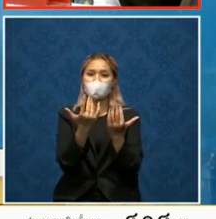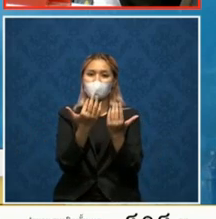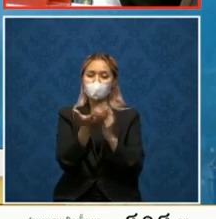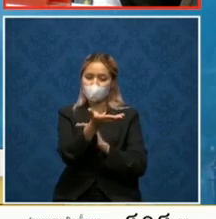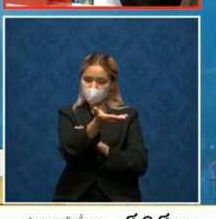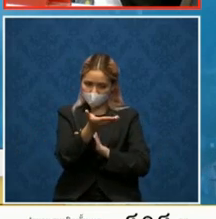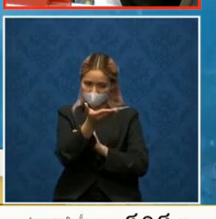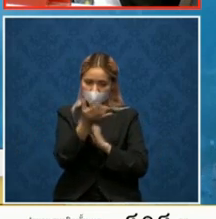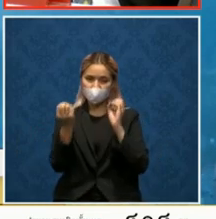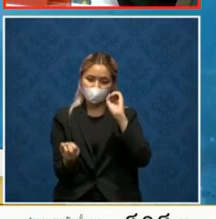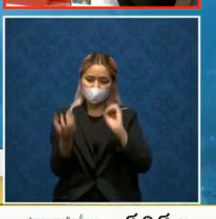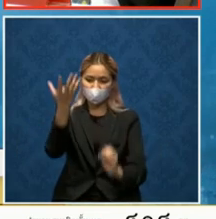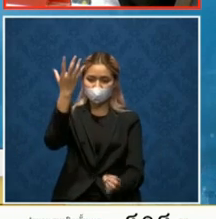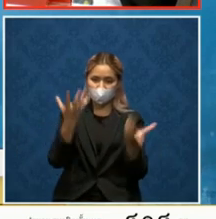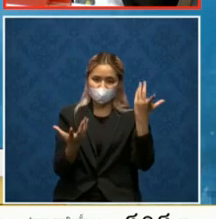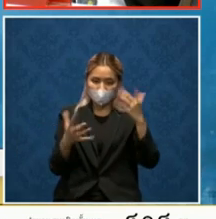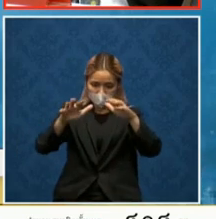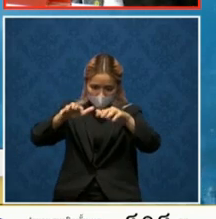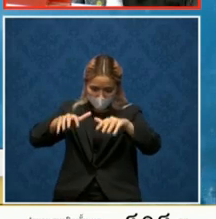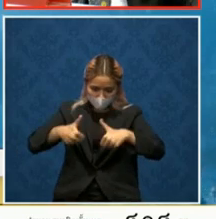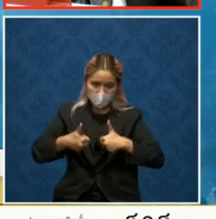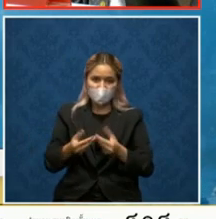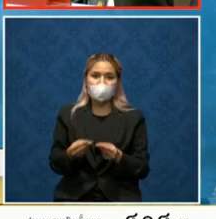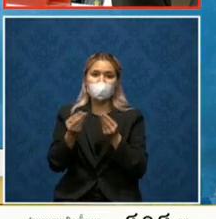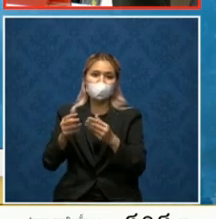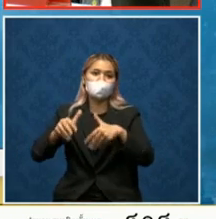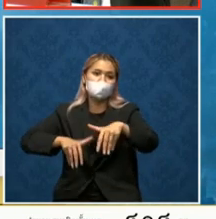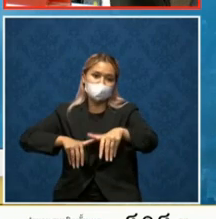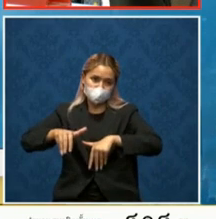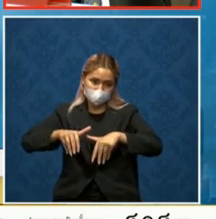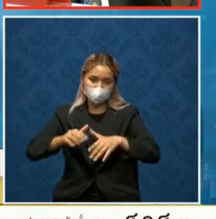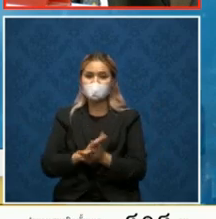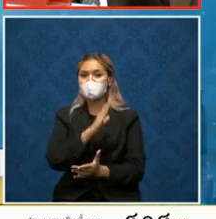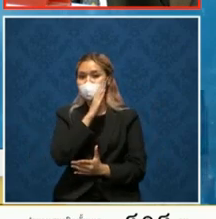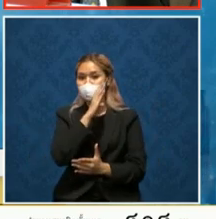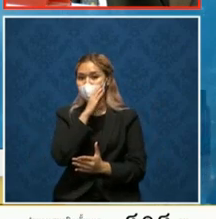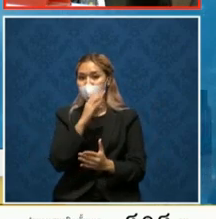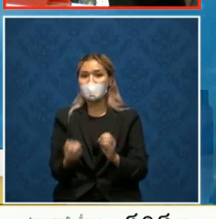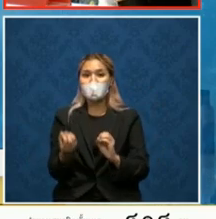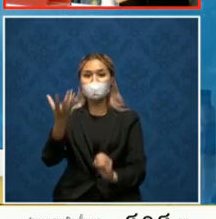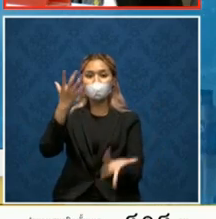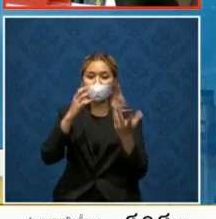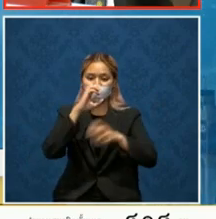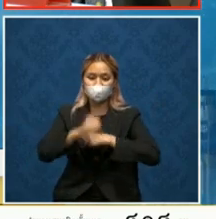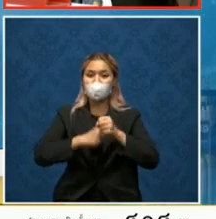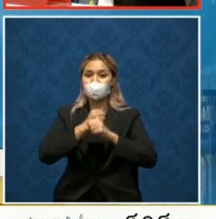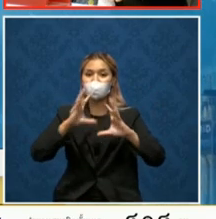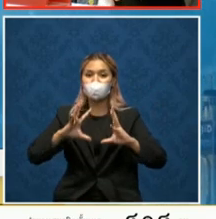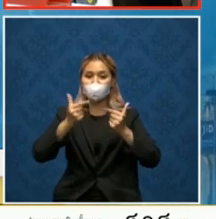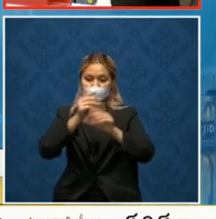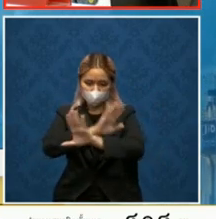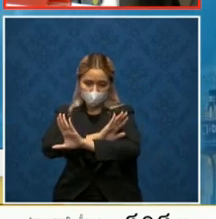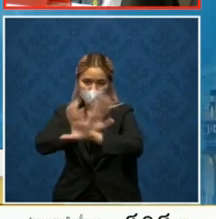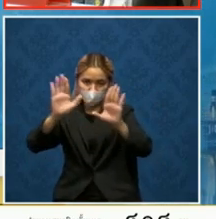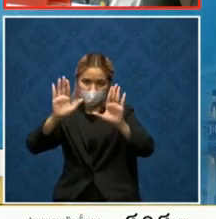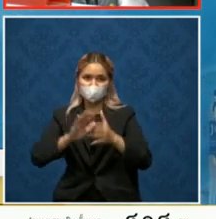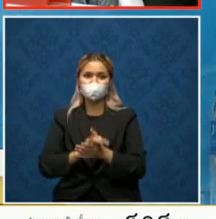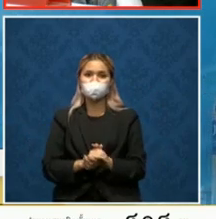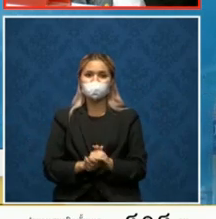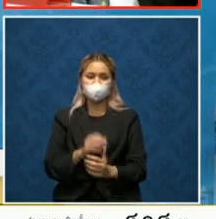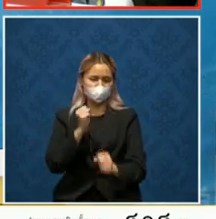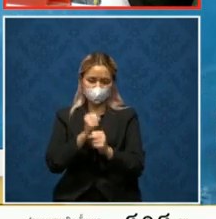มาและที่สำคัญที่สุดครับถ้าตัดสินใจแน่ป่าที่หมดสัญญาอนุญาตแล้วสัมปทานแล้วเนี่ยท่าน